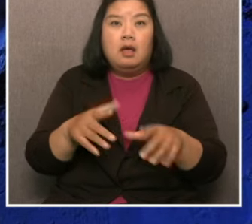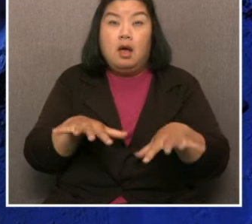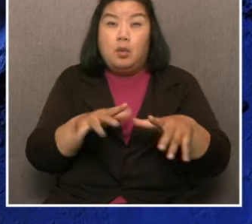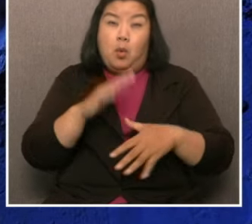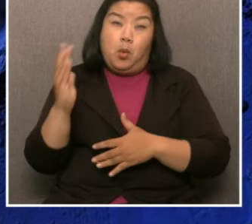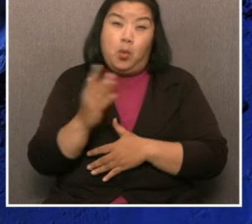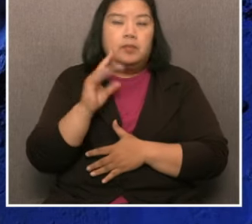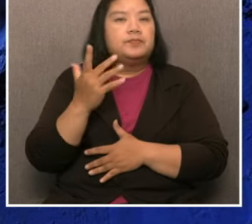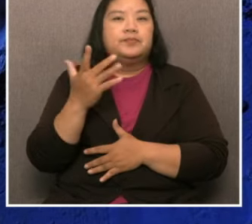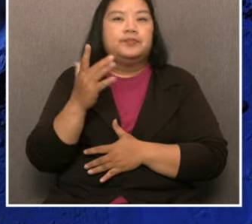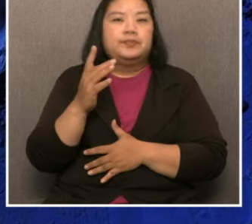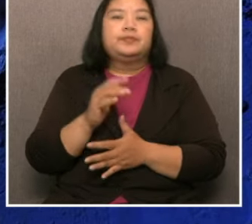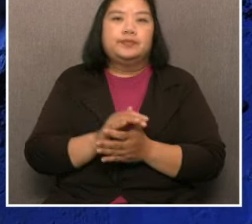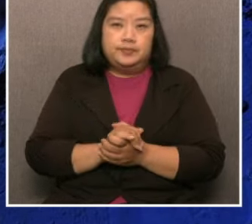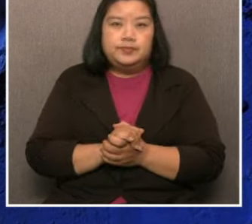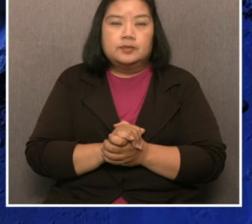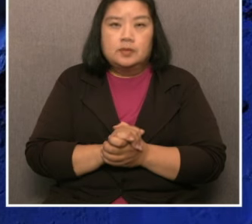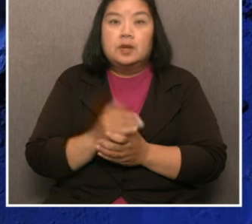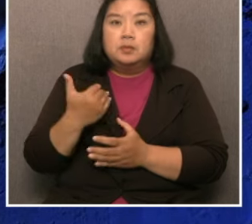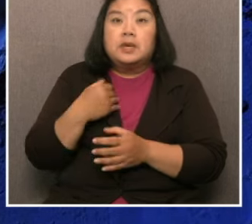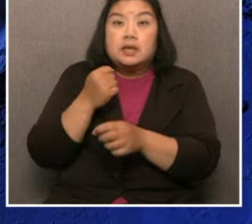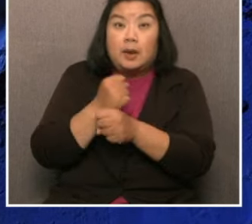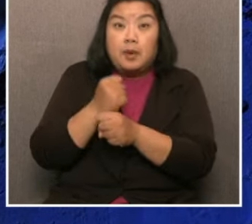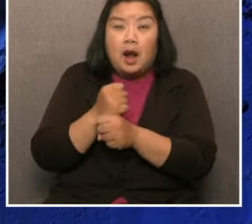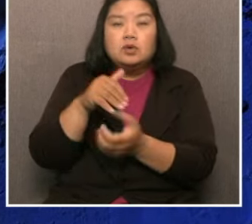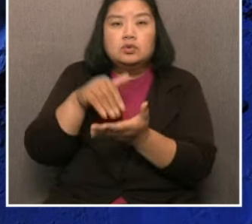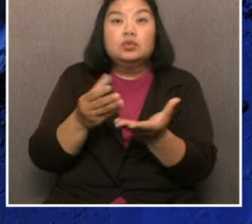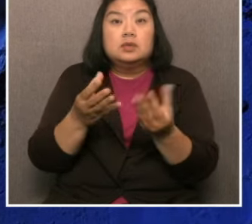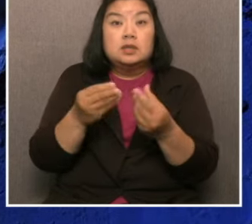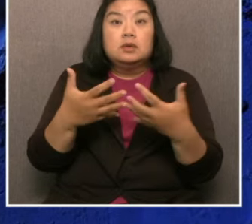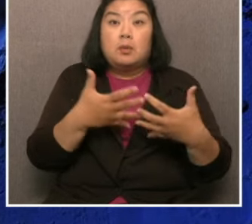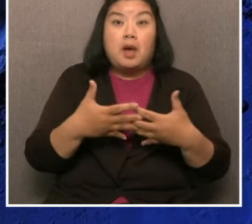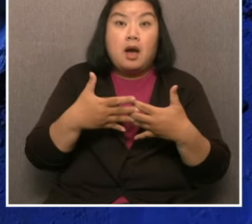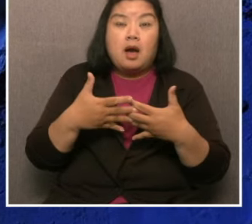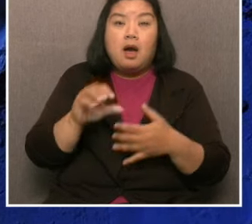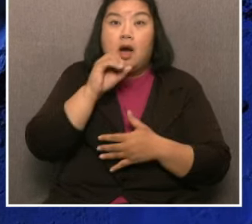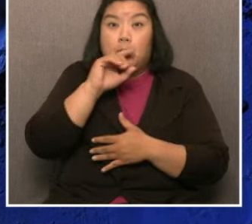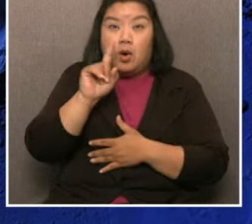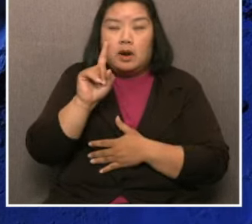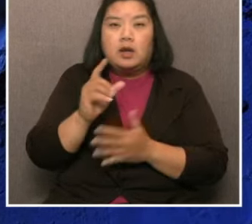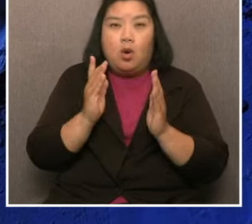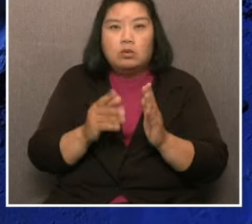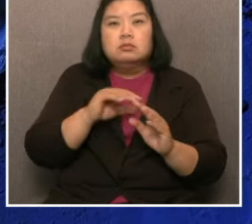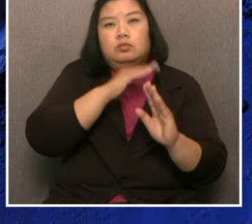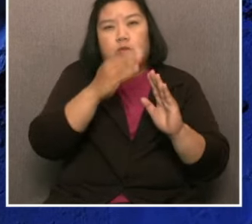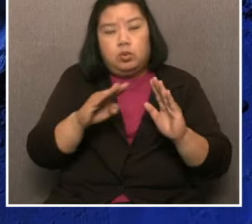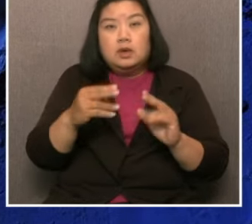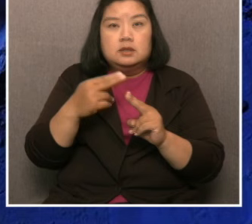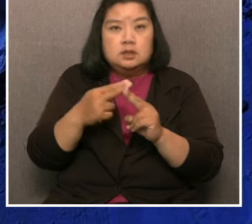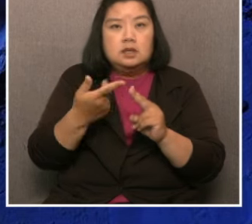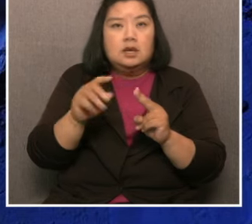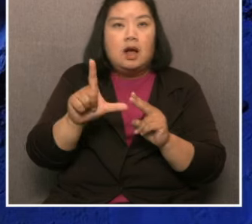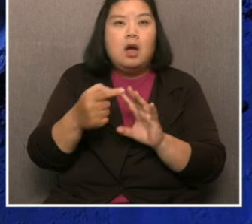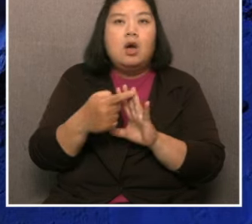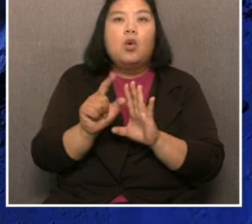ในพื้นที่ค่ะสำนักงานสำรวจธรณีวิทยาสหรัฐระบุด้วยนะคะว่าสำหรับภูเขาไฟคิลาเวที่อยู่